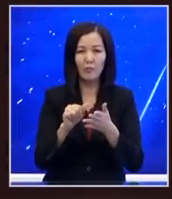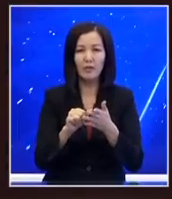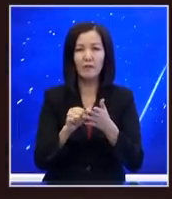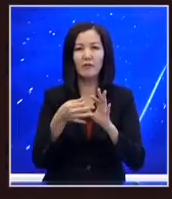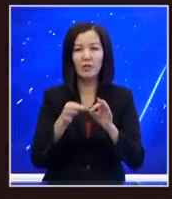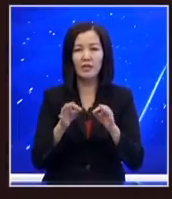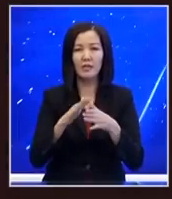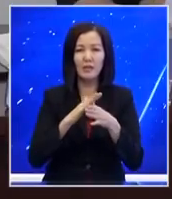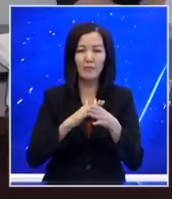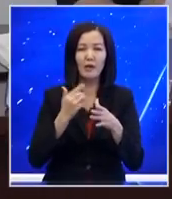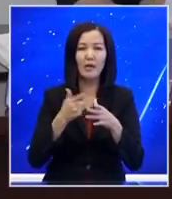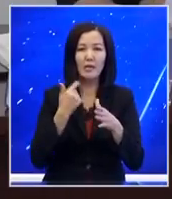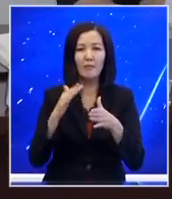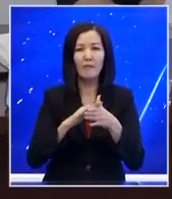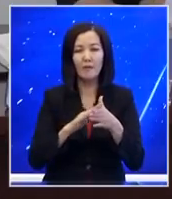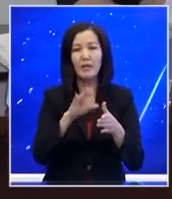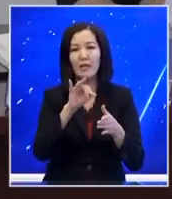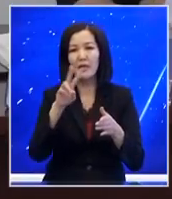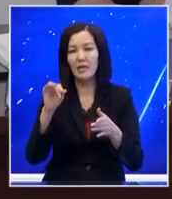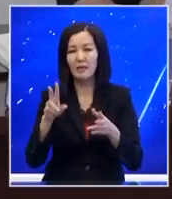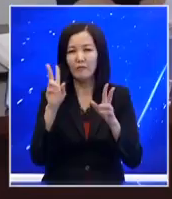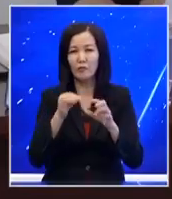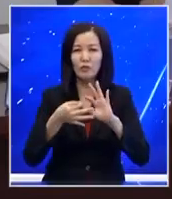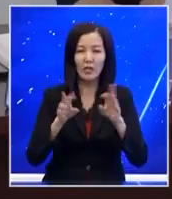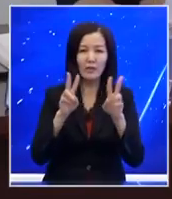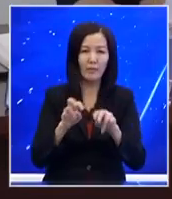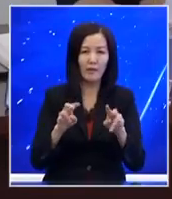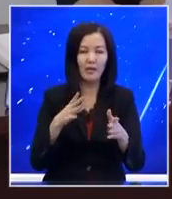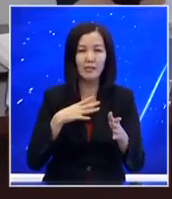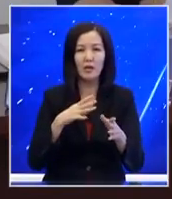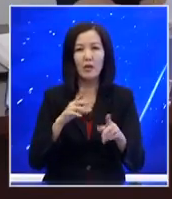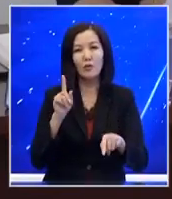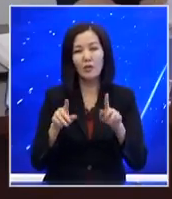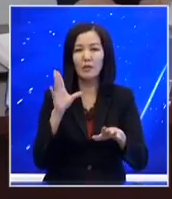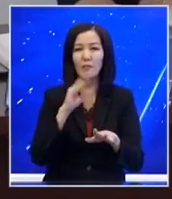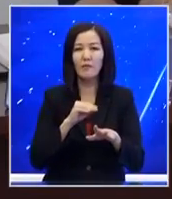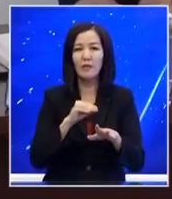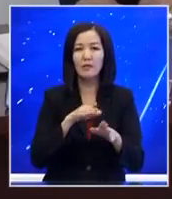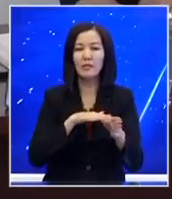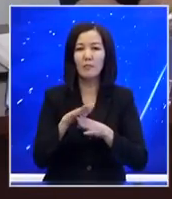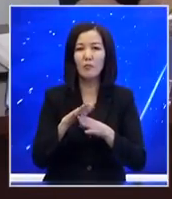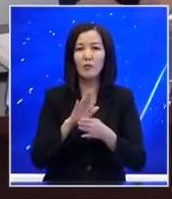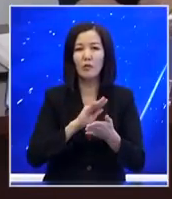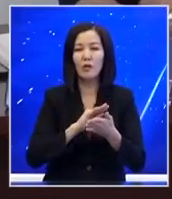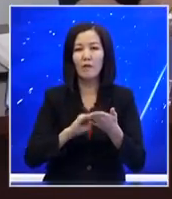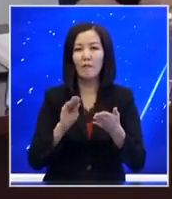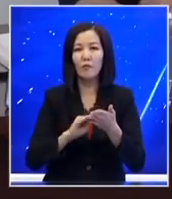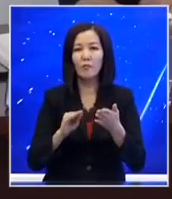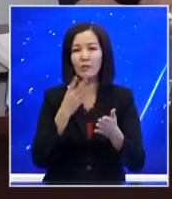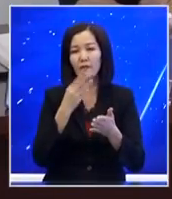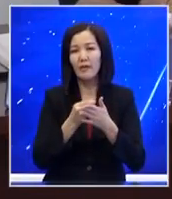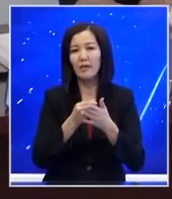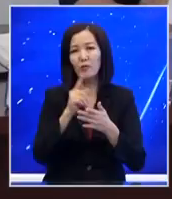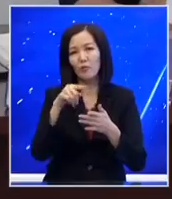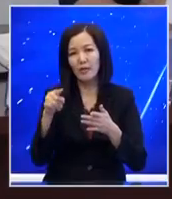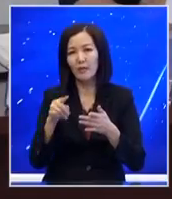сверка фамилий, имена, отчеств, ИИНов, расчетных счетов. Иногда бывает, что человек неправильно заполнил форму, неправильно указал какие-то свои личные